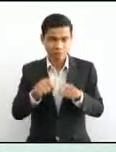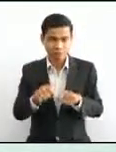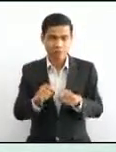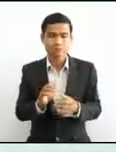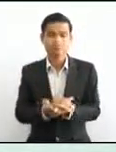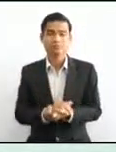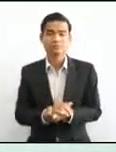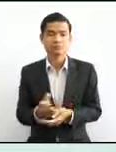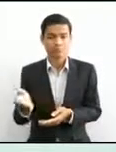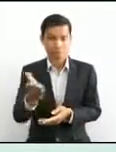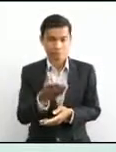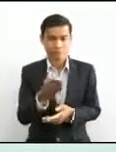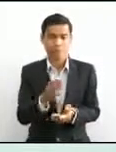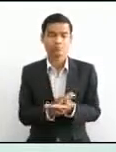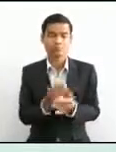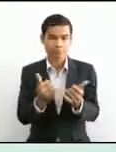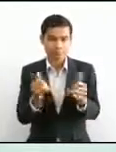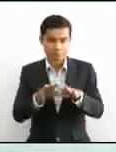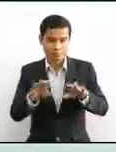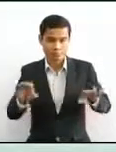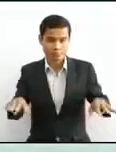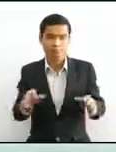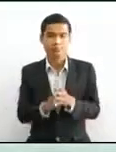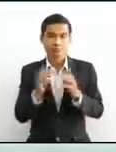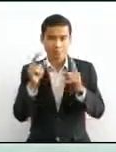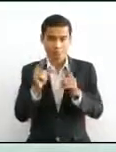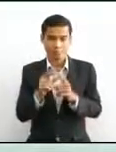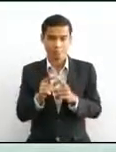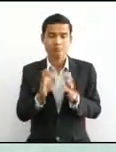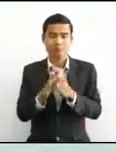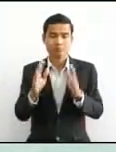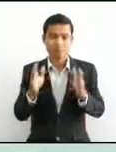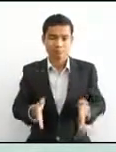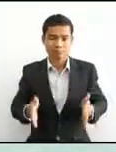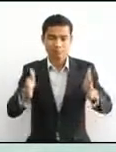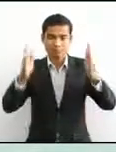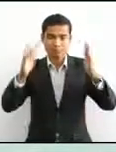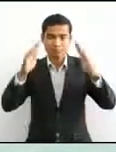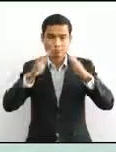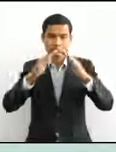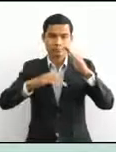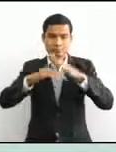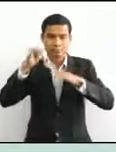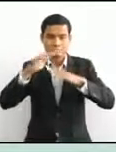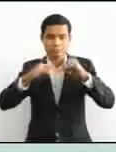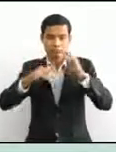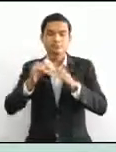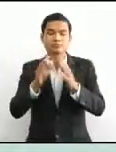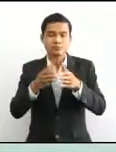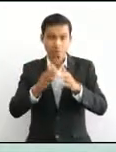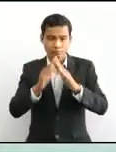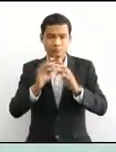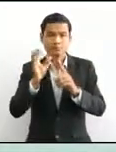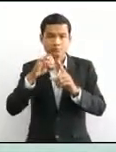Chà, là con tự ác nế. Nè cử nâng dốc. Bịa xâm lòng ní. Tây bằng ca chía. Chị là bà.